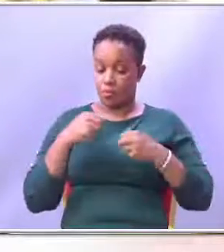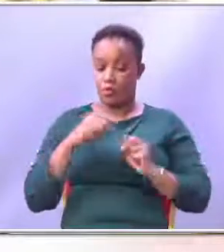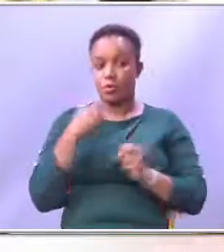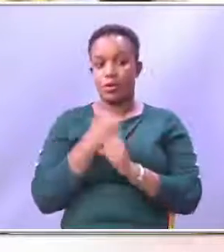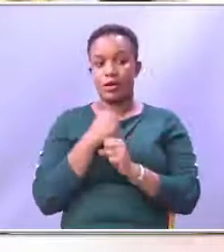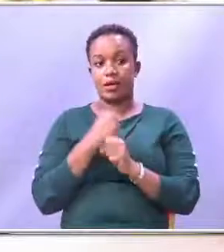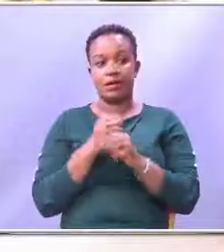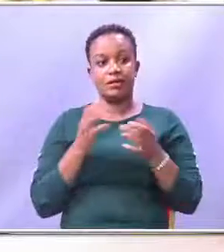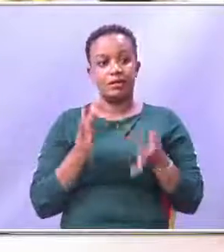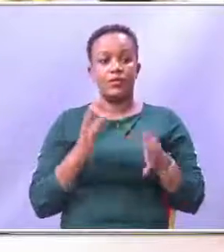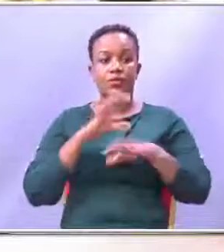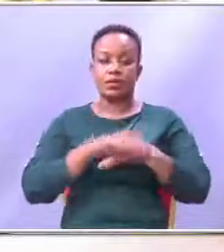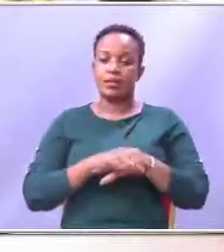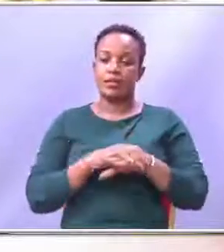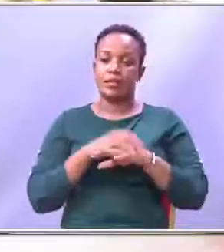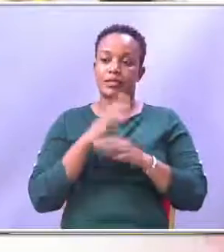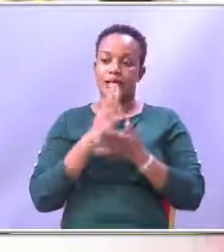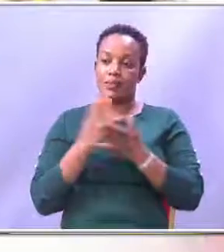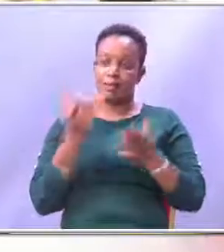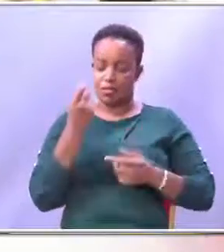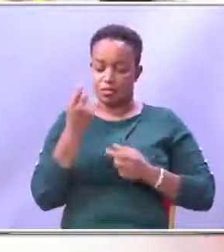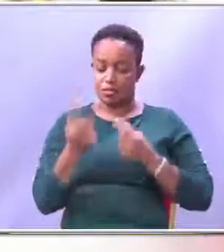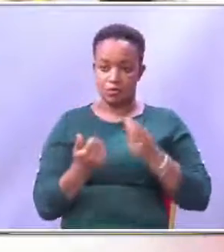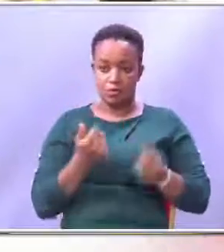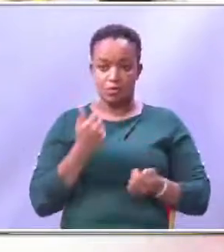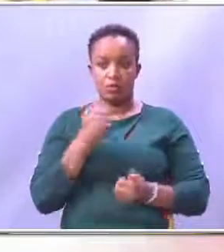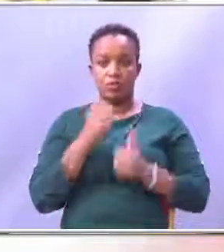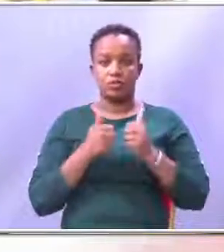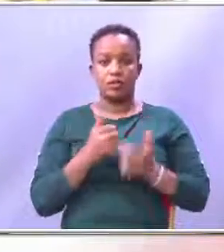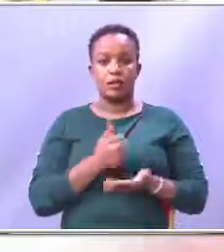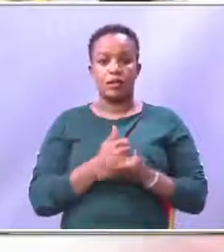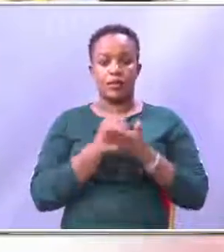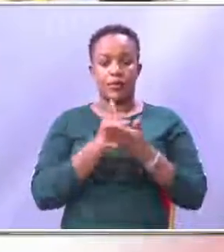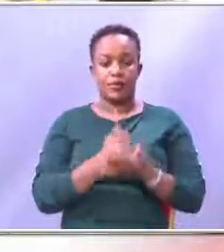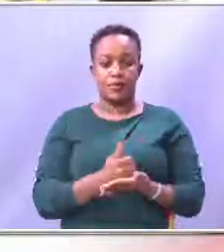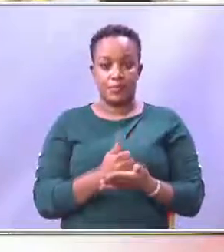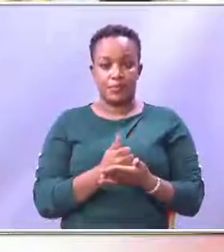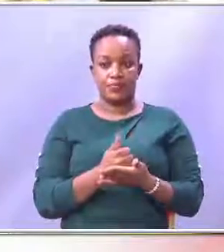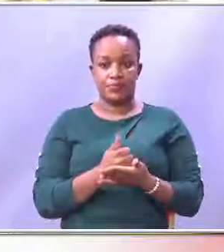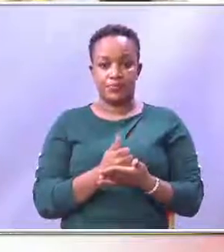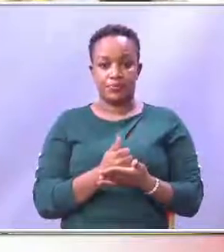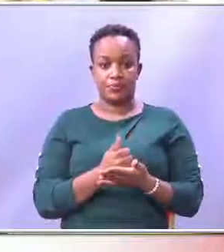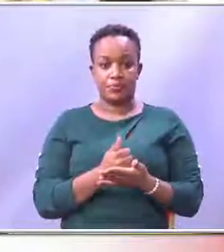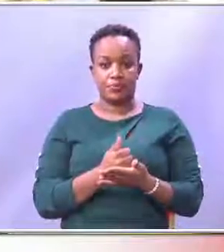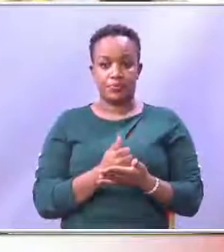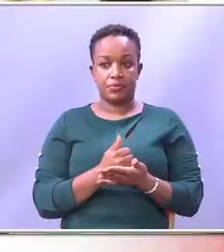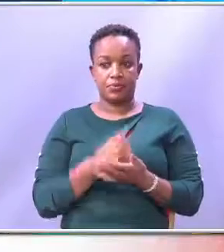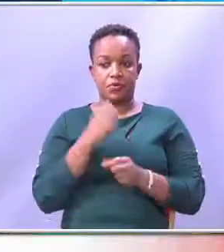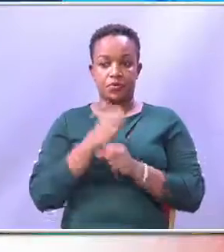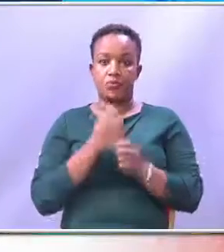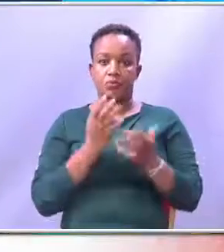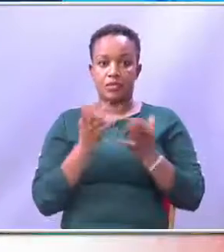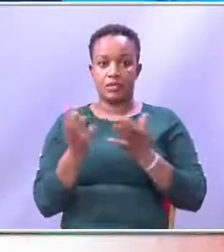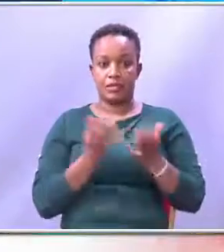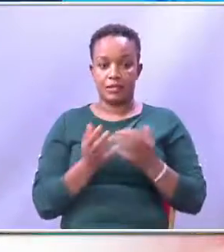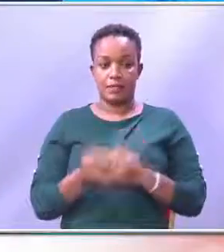unaweza pata kitu kidogo tu ya kulidisha nayo pale huku tu town.